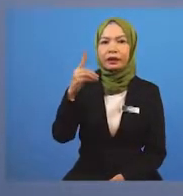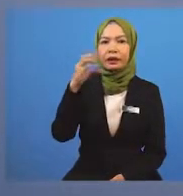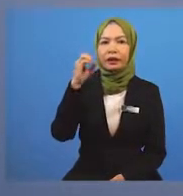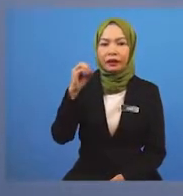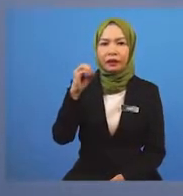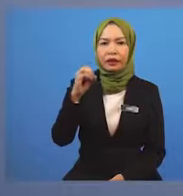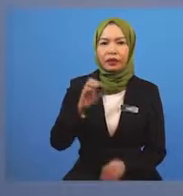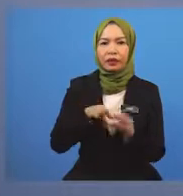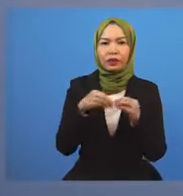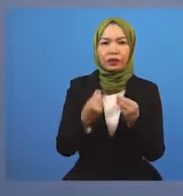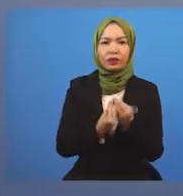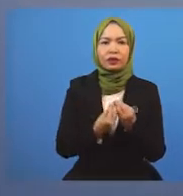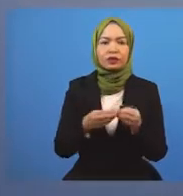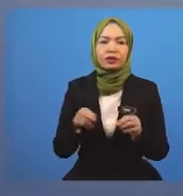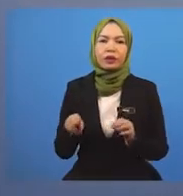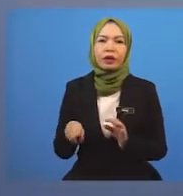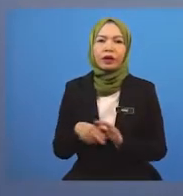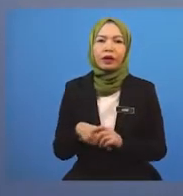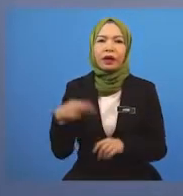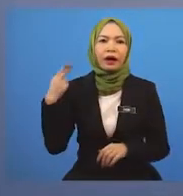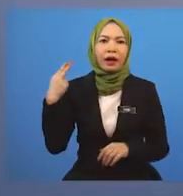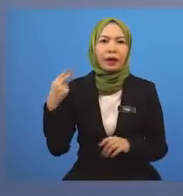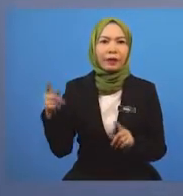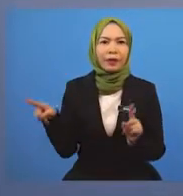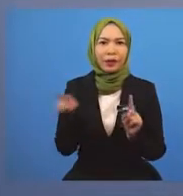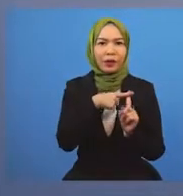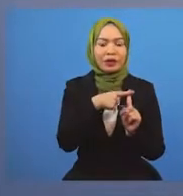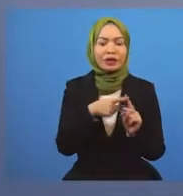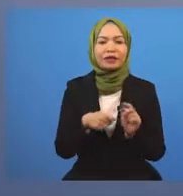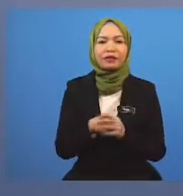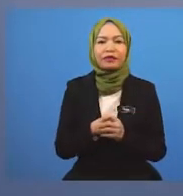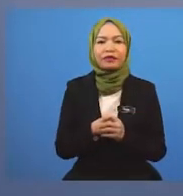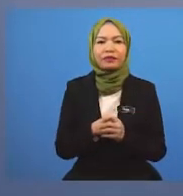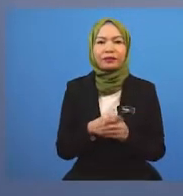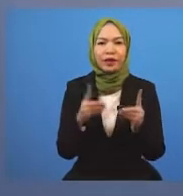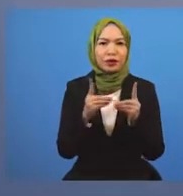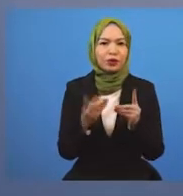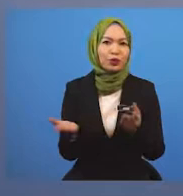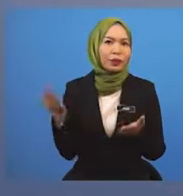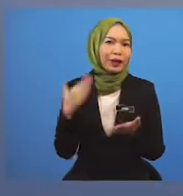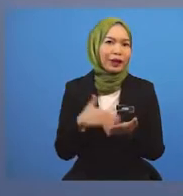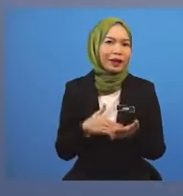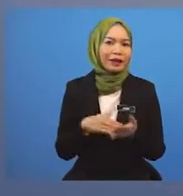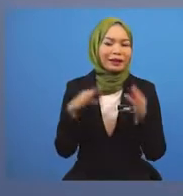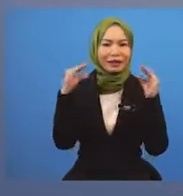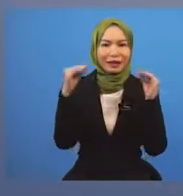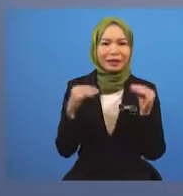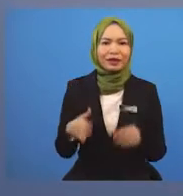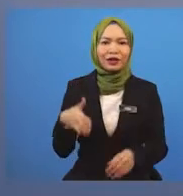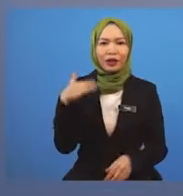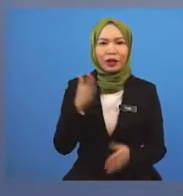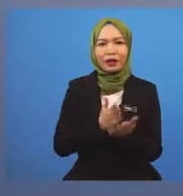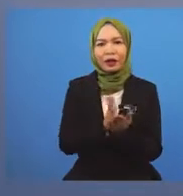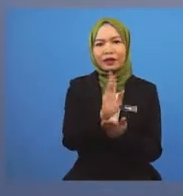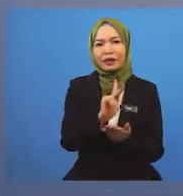nilai haba positif. Baiklah murid-murid, kita jumpa kembali selepas ini. Cikgu Nisa akan teruskan